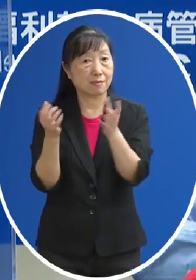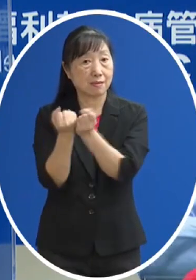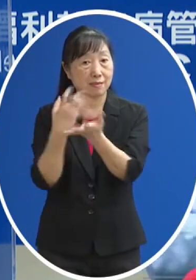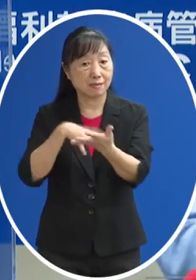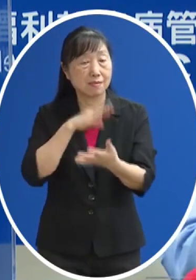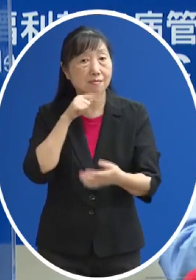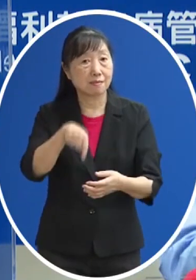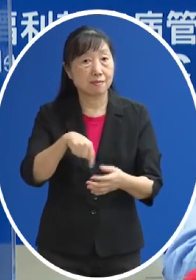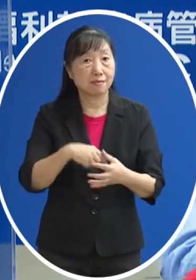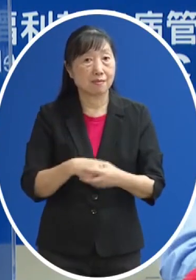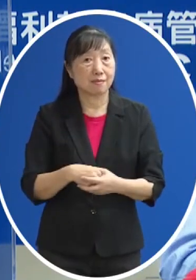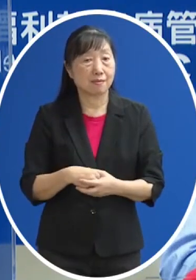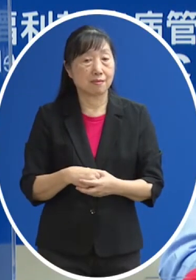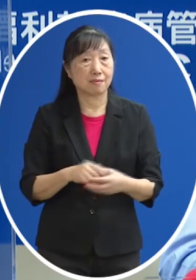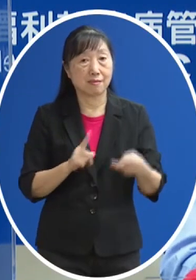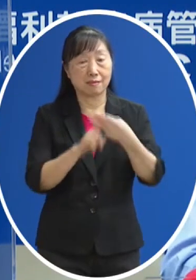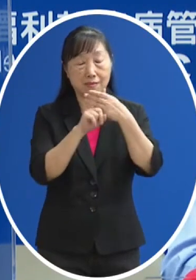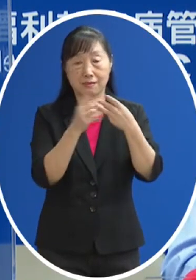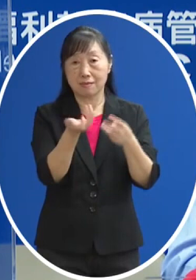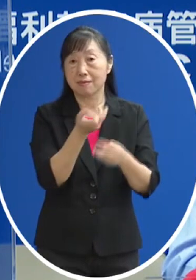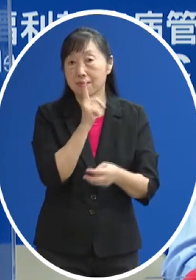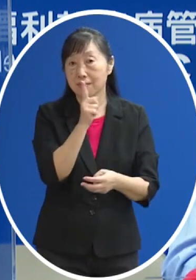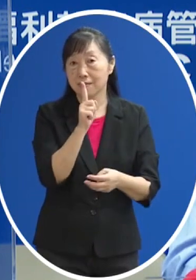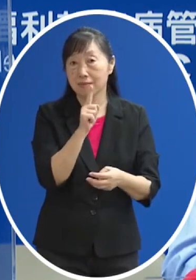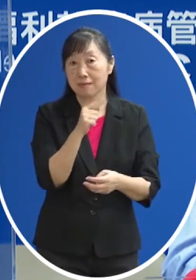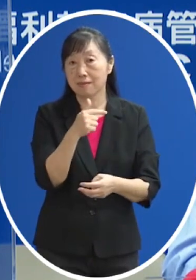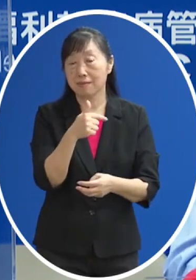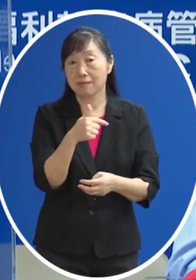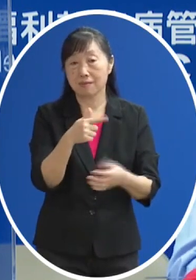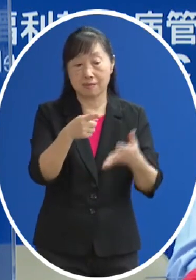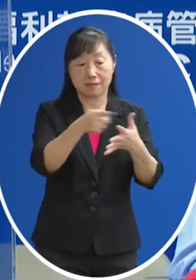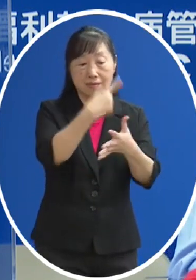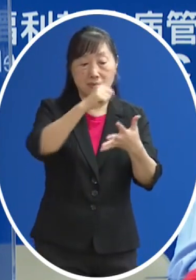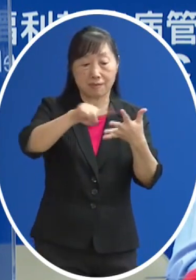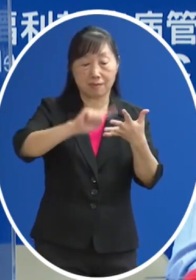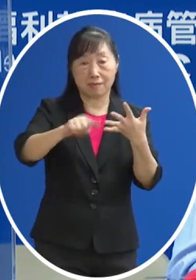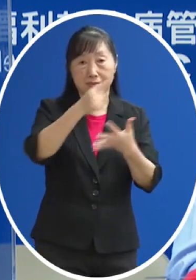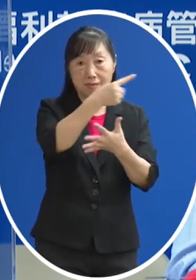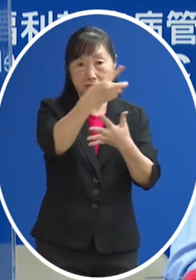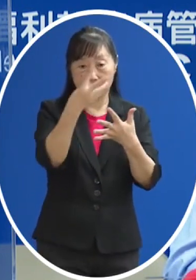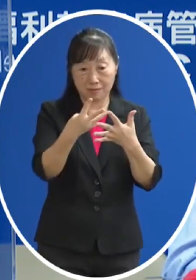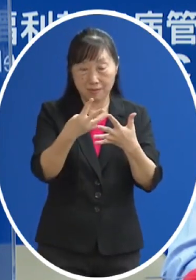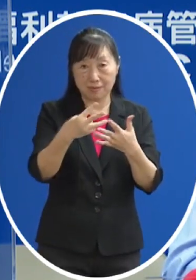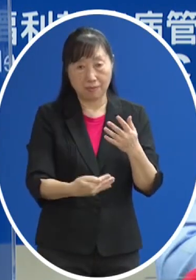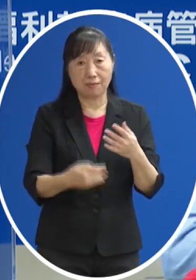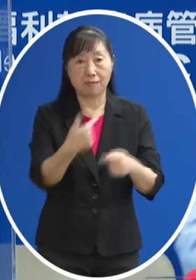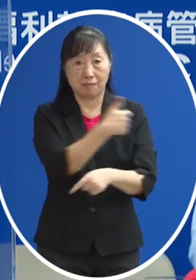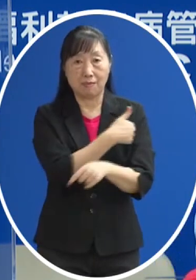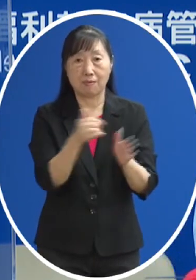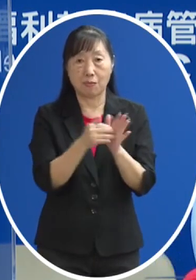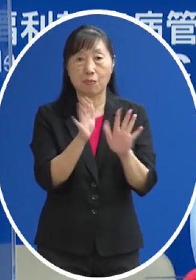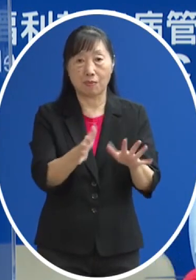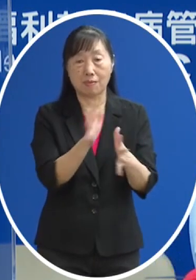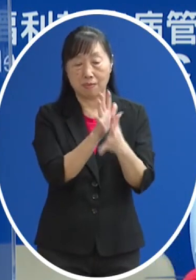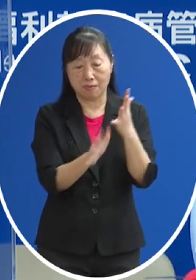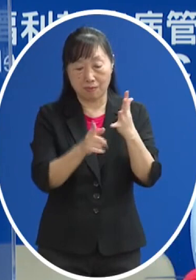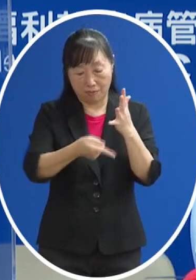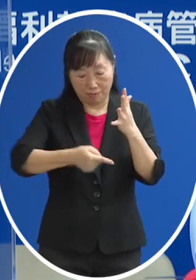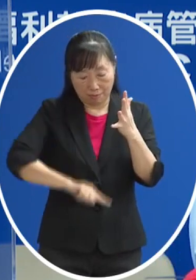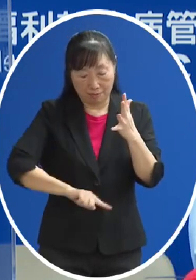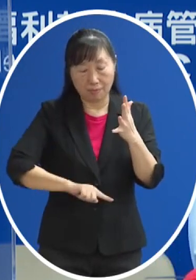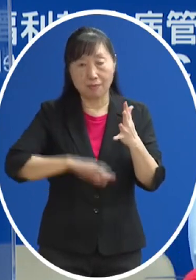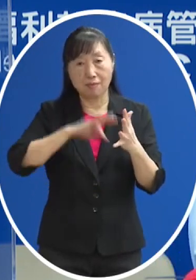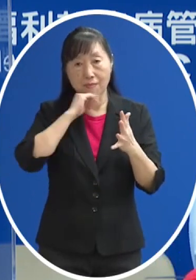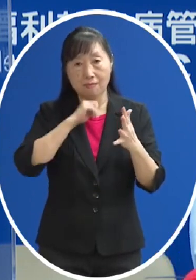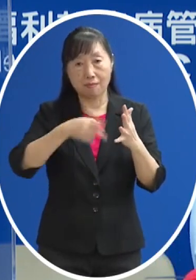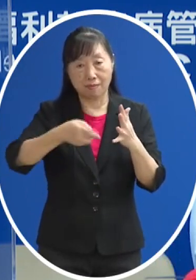一次我们的主要除了刚刚讲的第一类到第三类跟孕妇的第二剂，那另外呢我们会